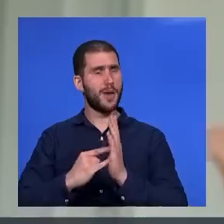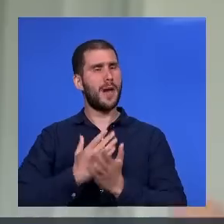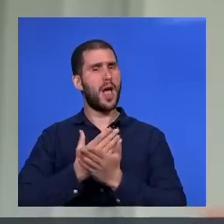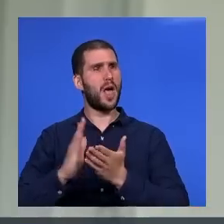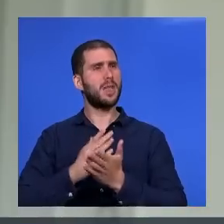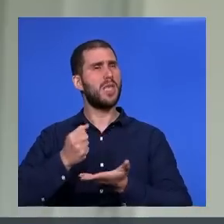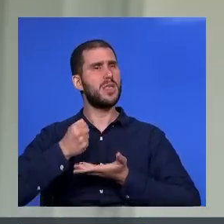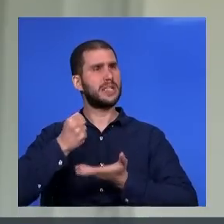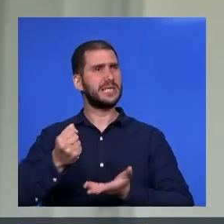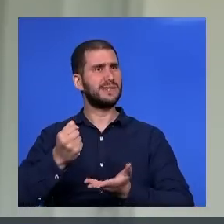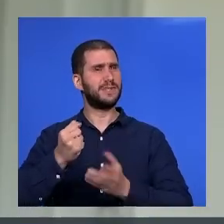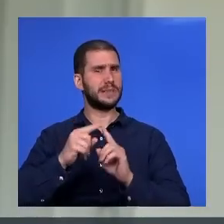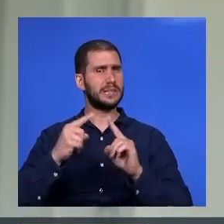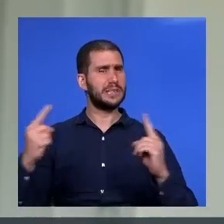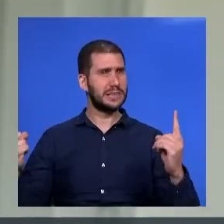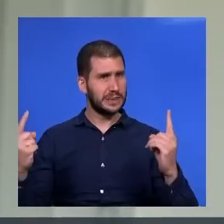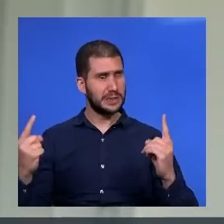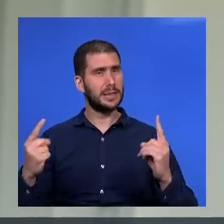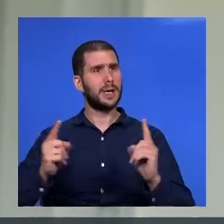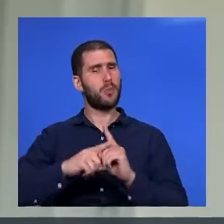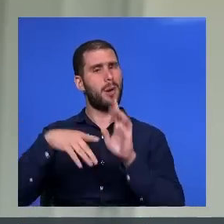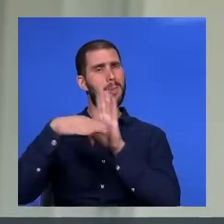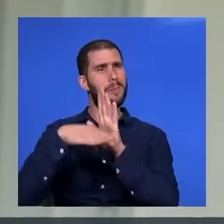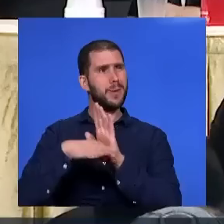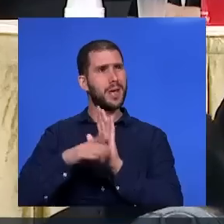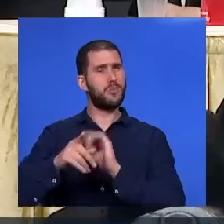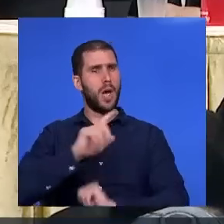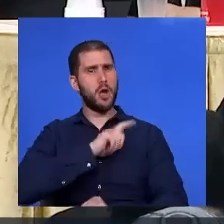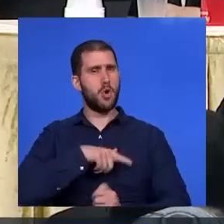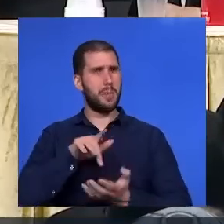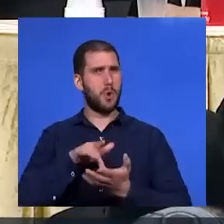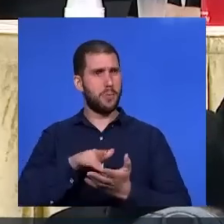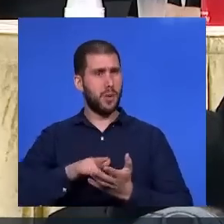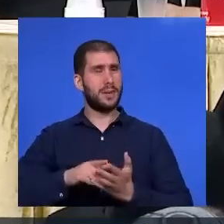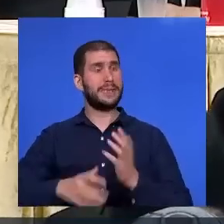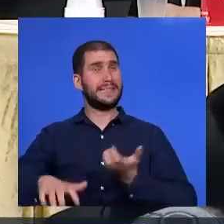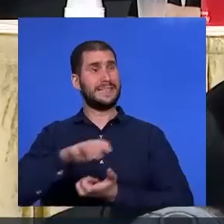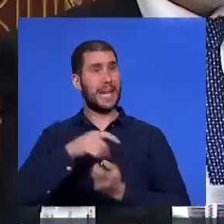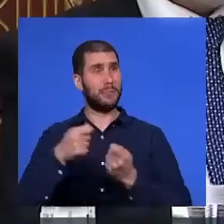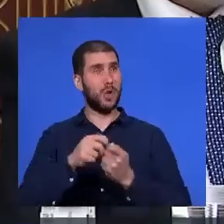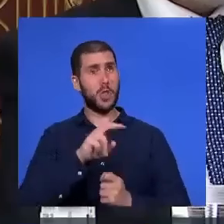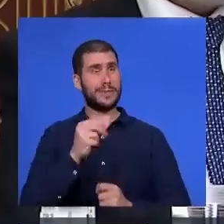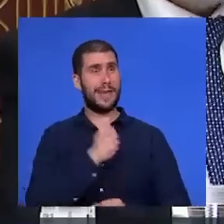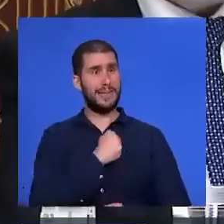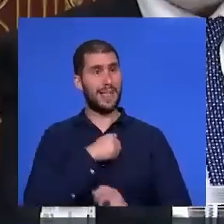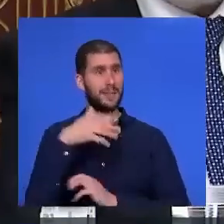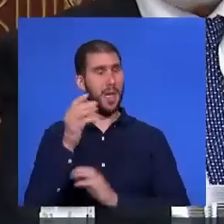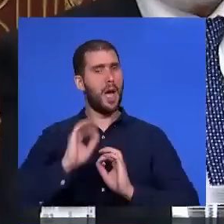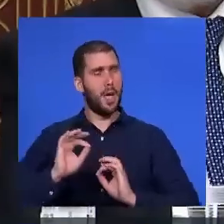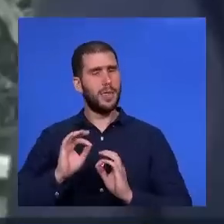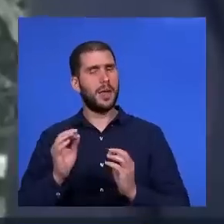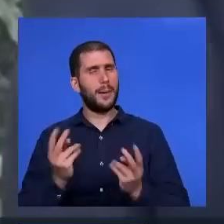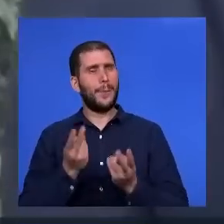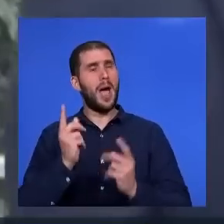ולקבוע תקציבים כאלה ואחרים בהתניות לרשויות המקומיות. השרה הנוכחית בנושא דת ומדינה עדיין על אש קטנה, אבל